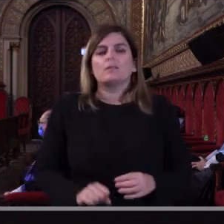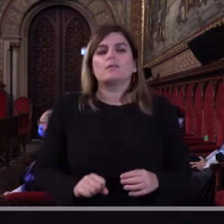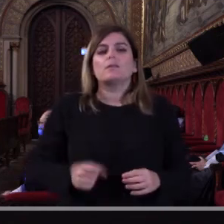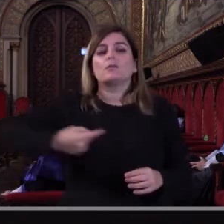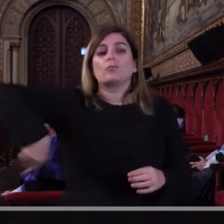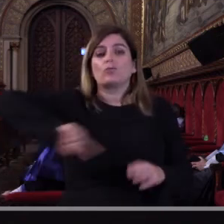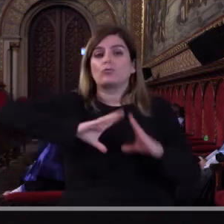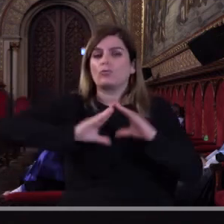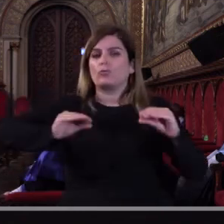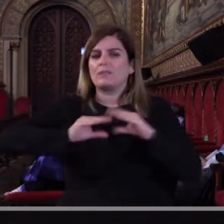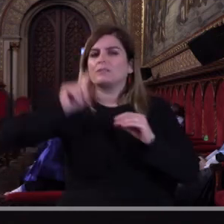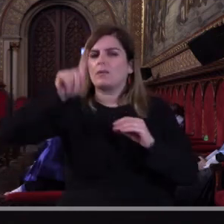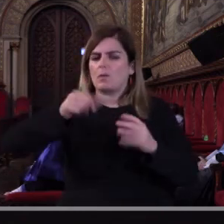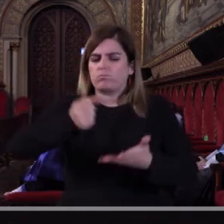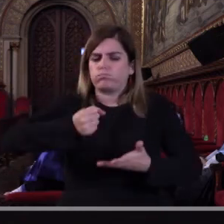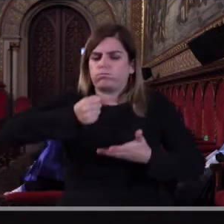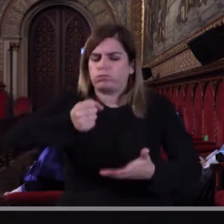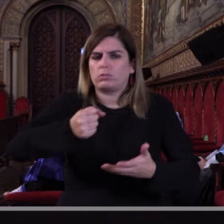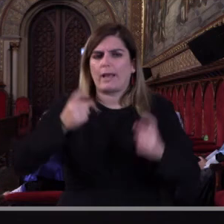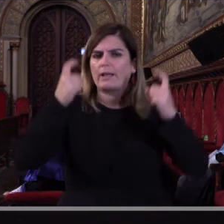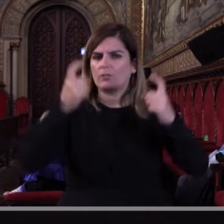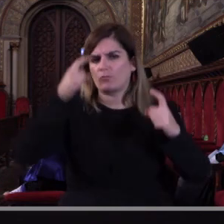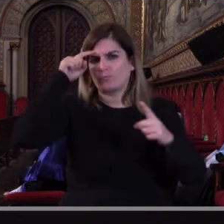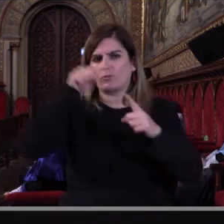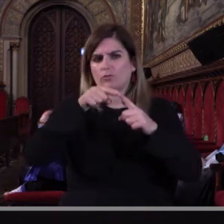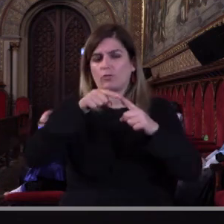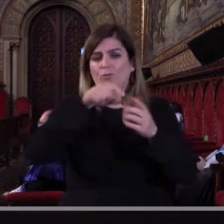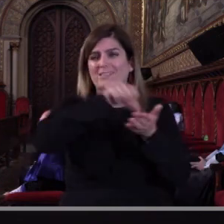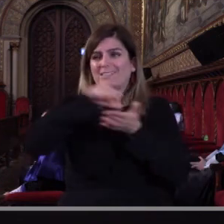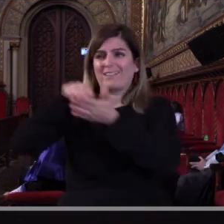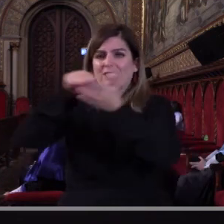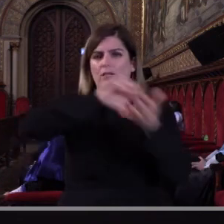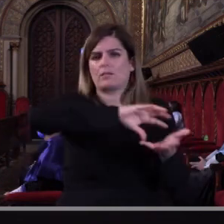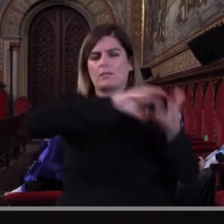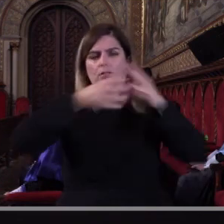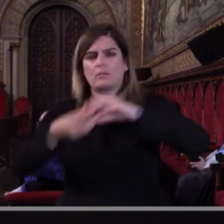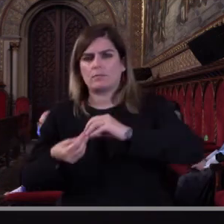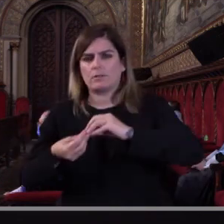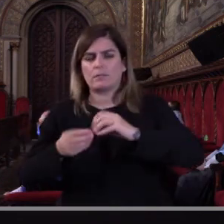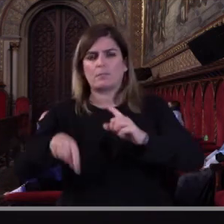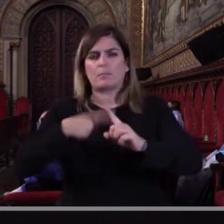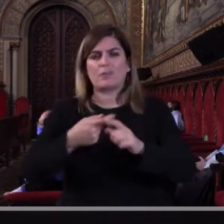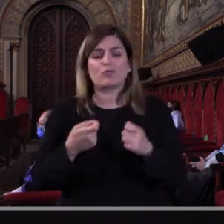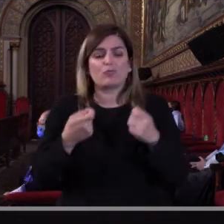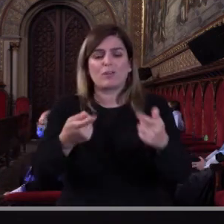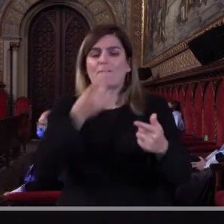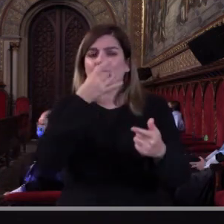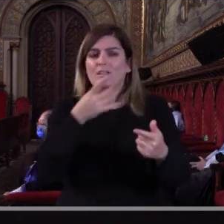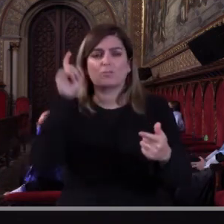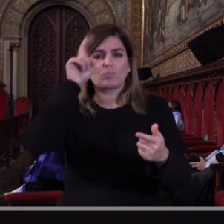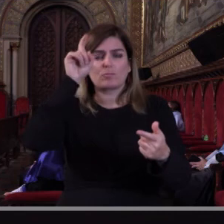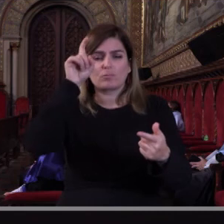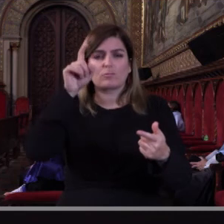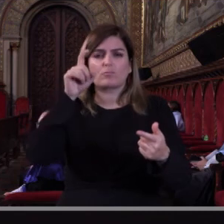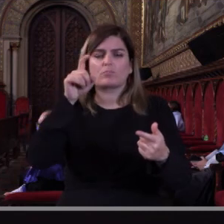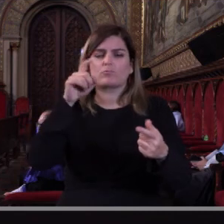també ha fet un esforç econòmic considerable per adaptar els centres a aquesta nova realitat i per facilitar que el professorat pugui impartir la